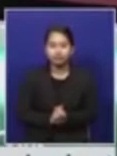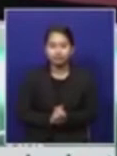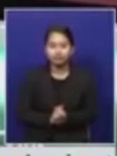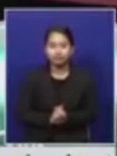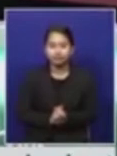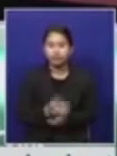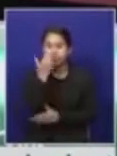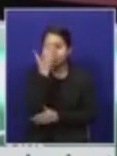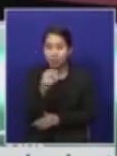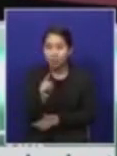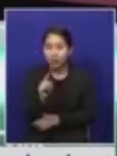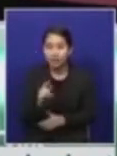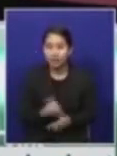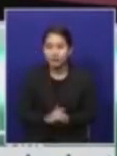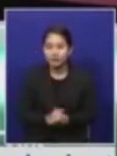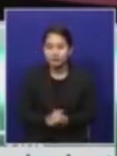ก็พบเขาเนี่ยที่กลับมาอยู่ในจุกกัดตัวเนี่ย